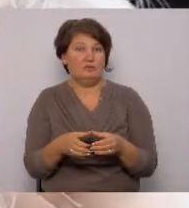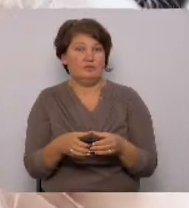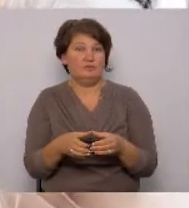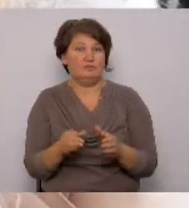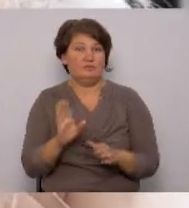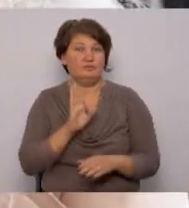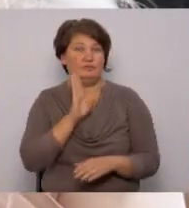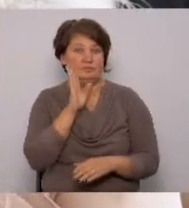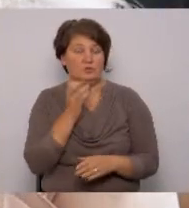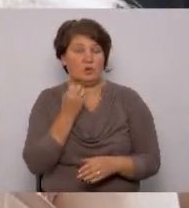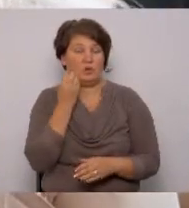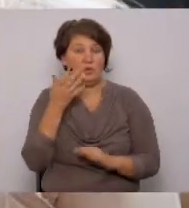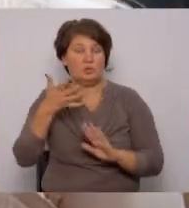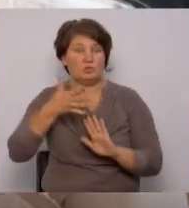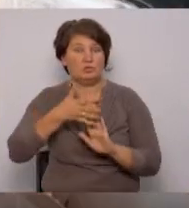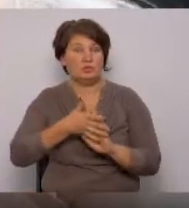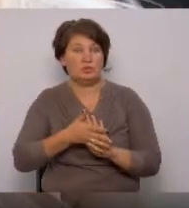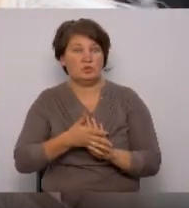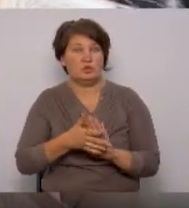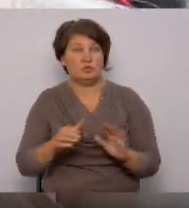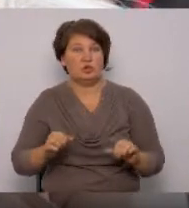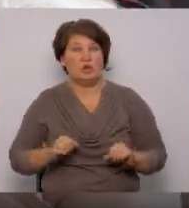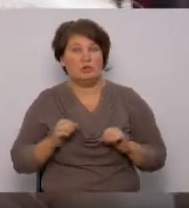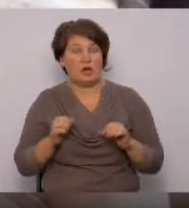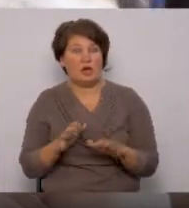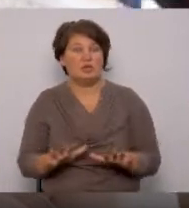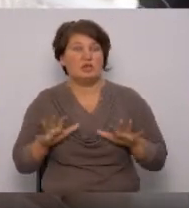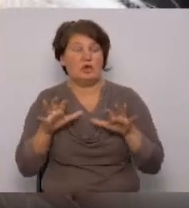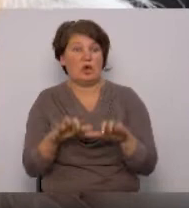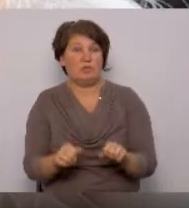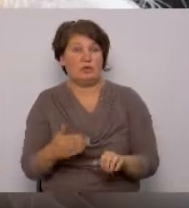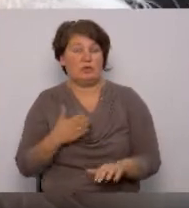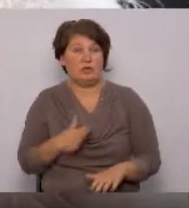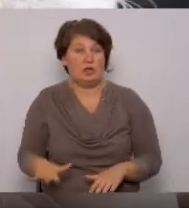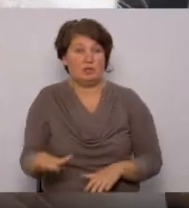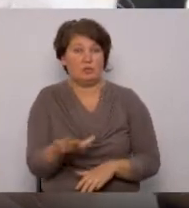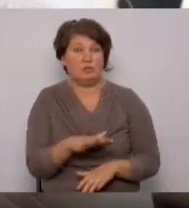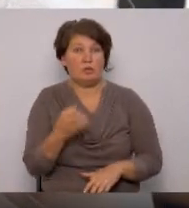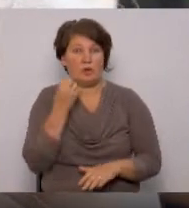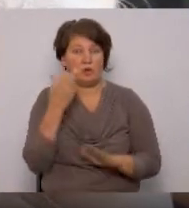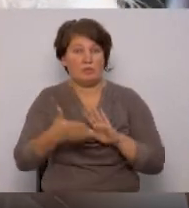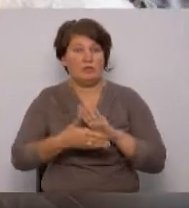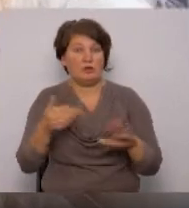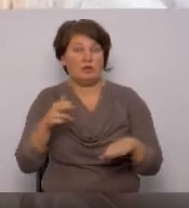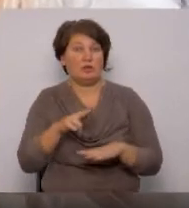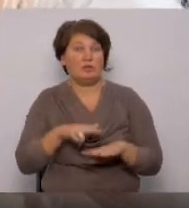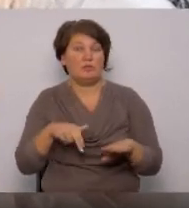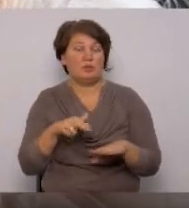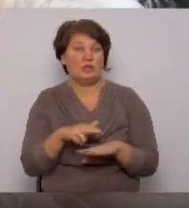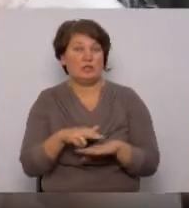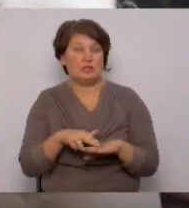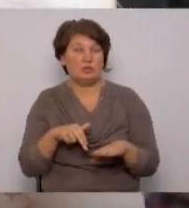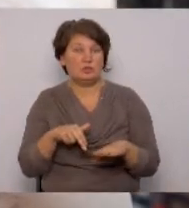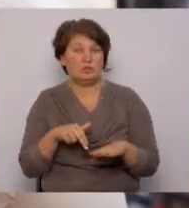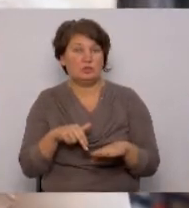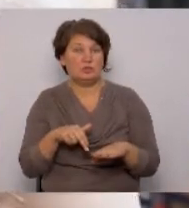зранку ми, коли зрозуміли, що намагаються силовим методом захопити наше приміщення, коли ми викликали правоохоронні органи, вони